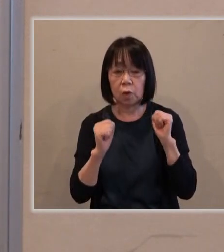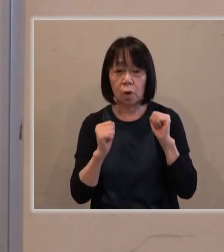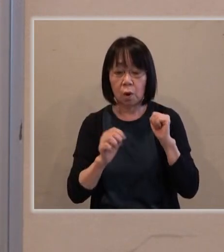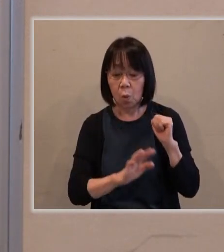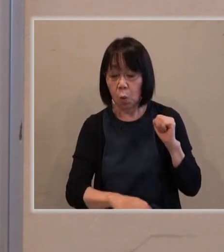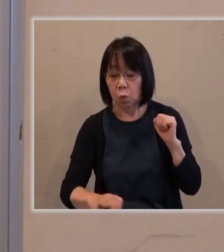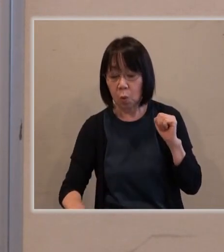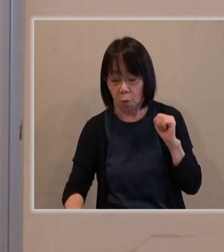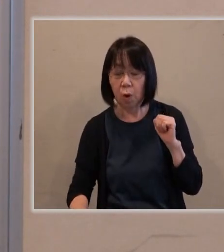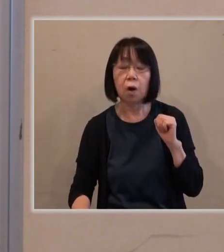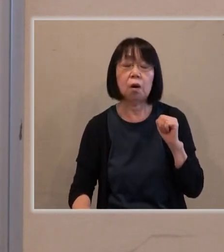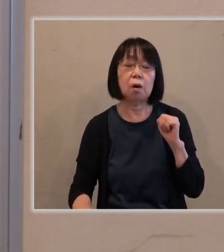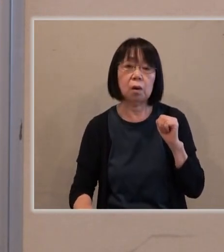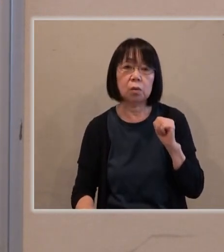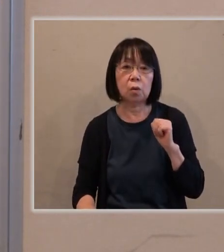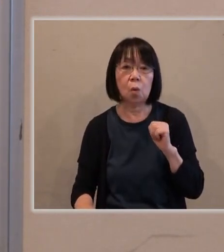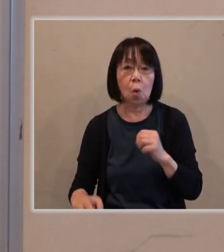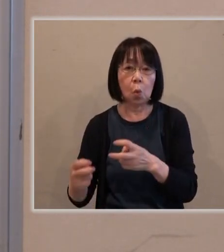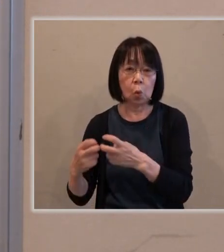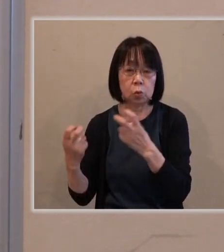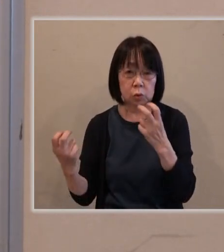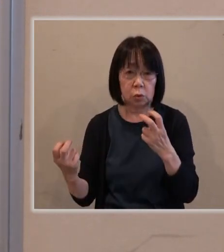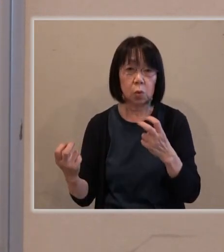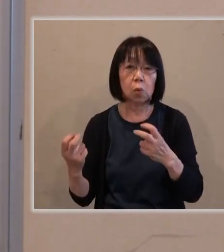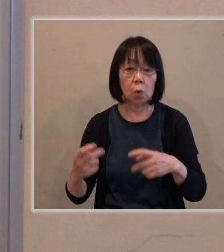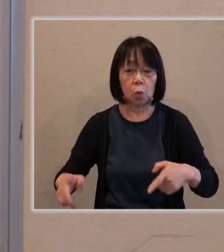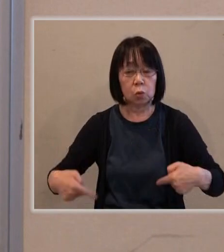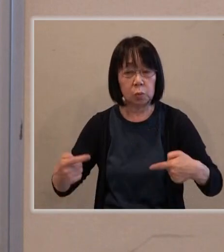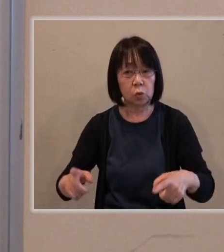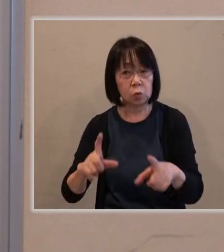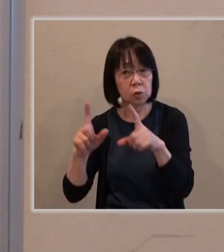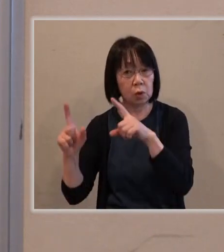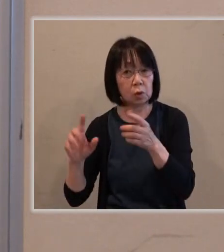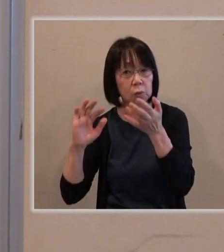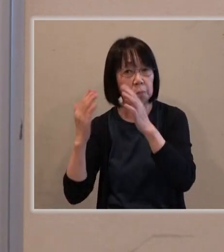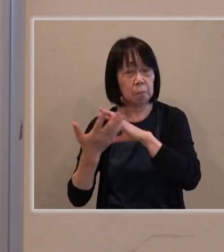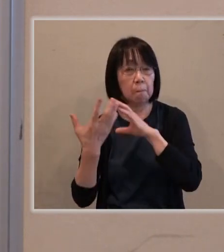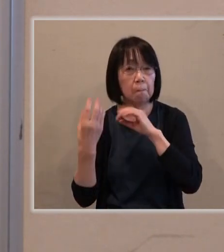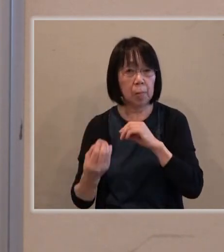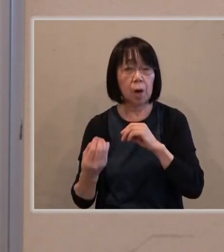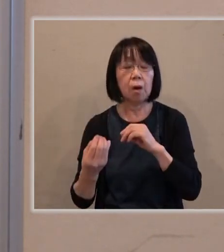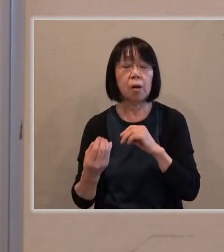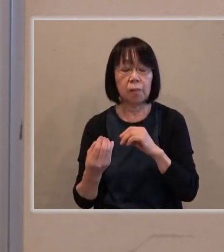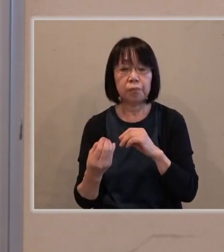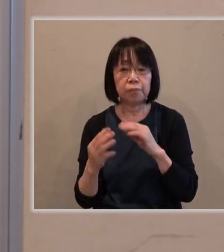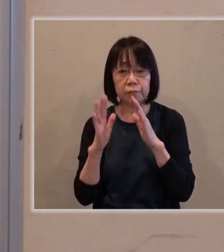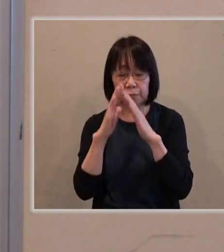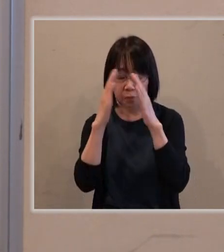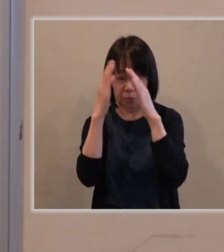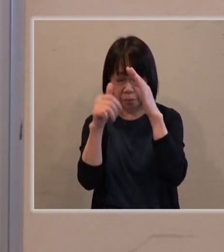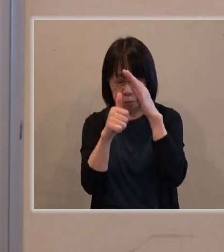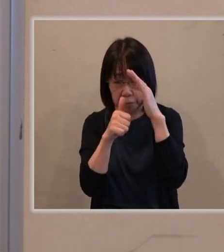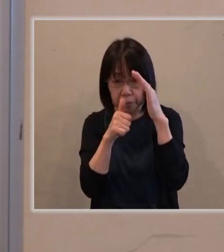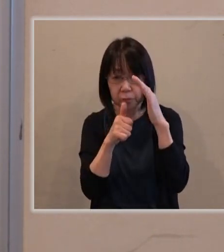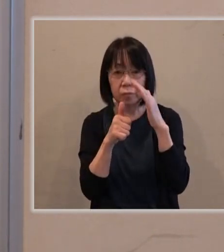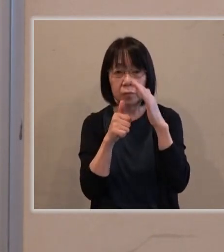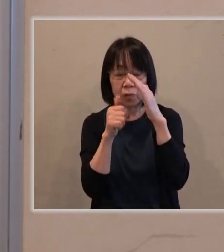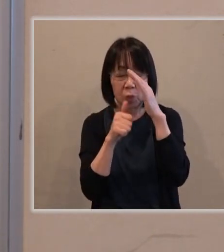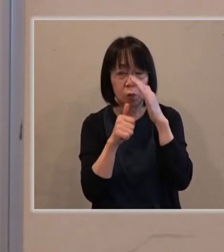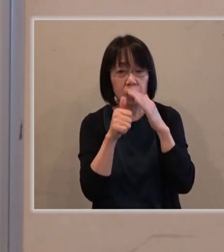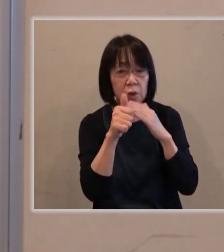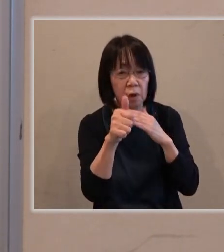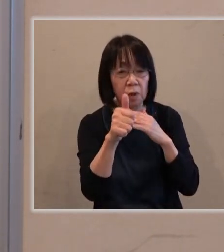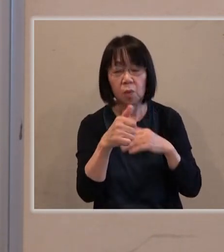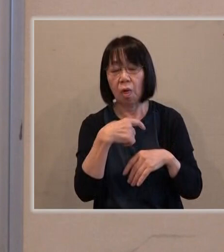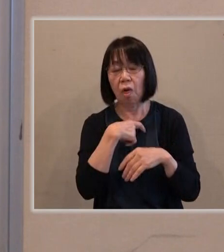て、そして車椅子の生活になってしまって、外にもう目が向けられなくなってる。で外に出ていくのも